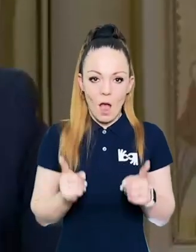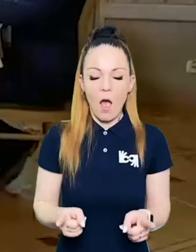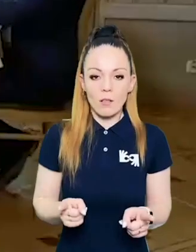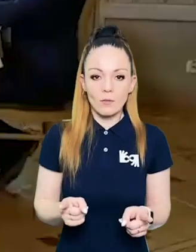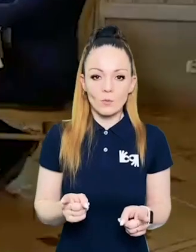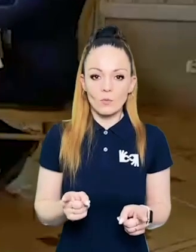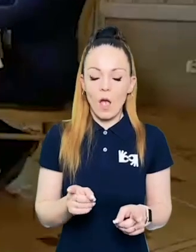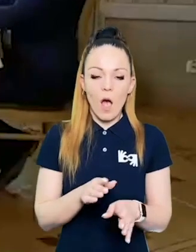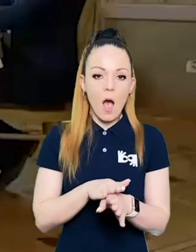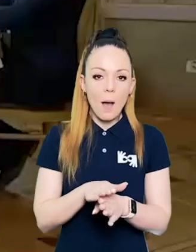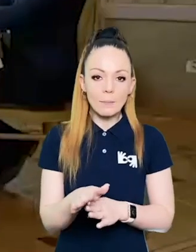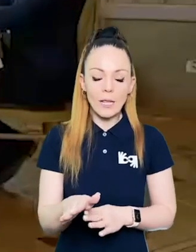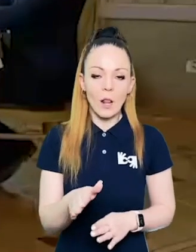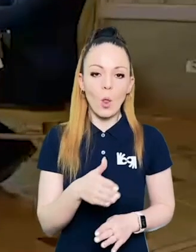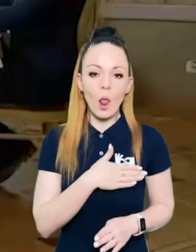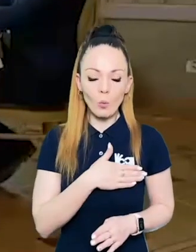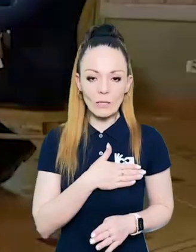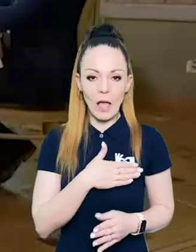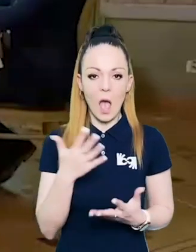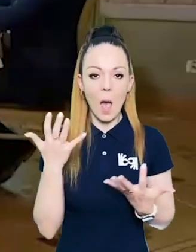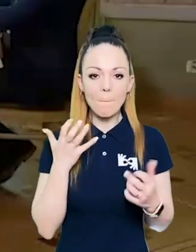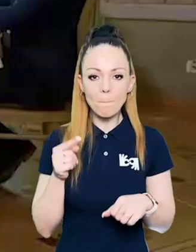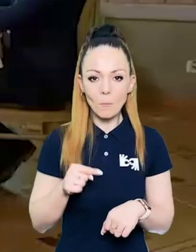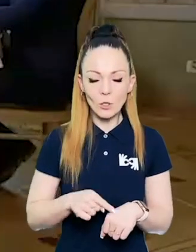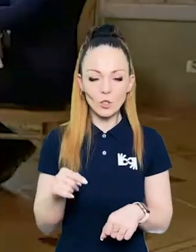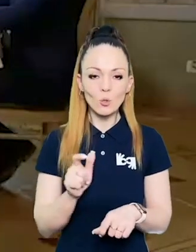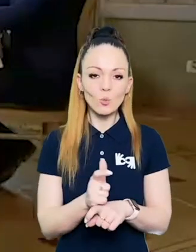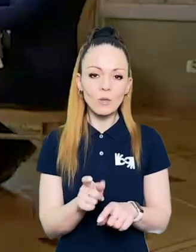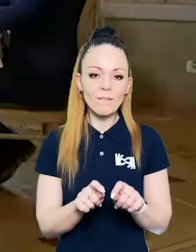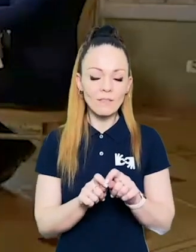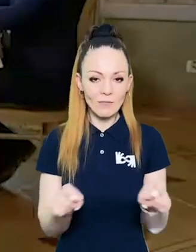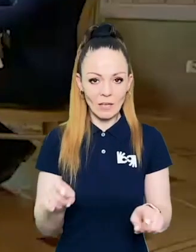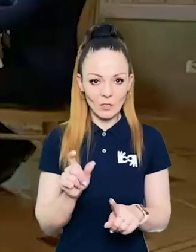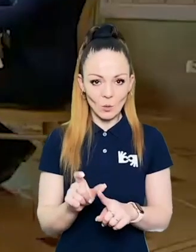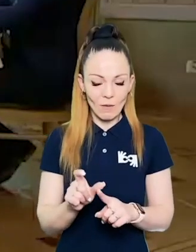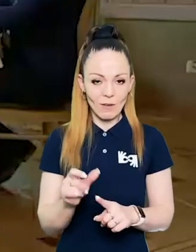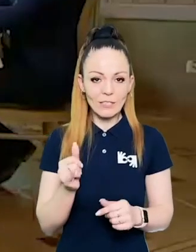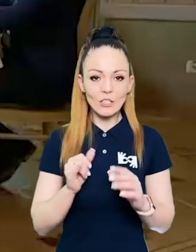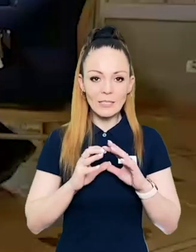Ну, реально, просто, ви знаєте, абсолютно людяні, емоційні і такі дуже